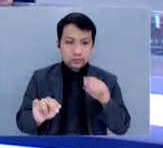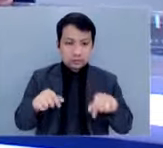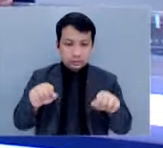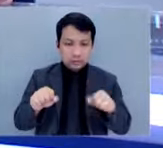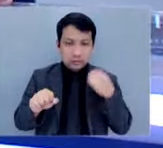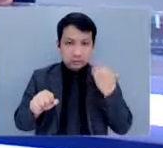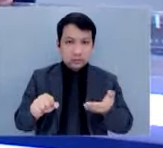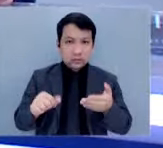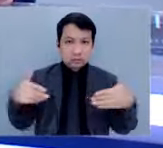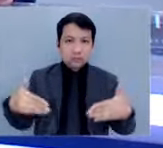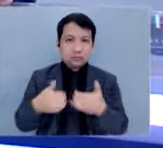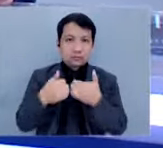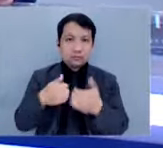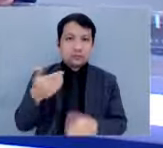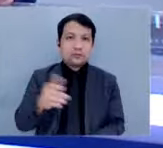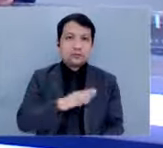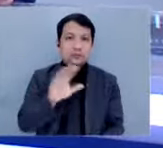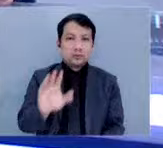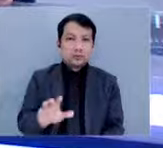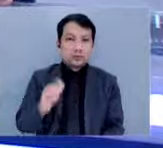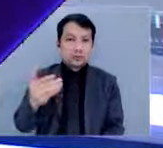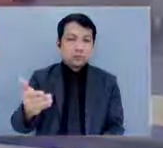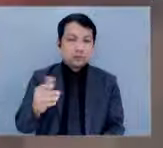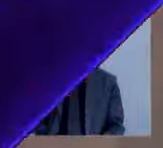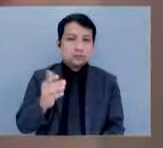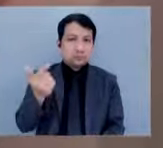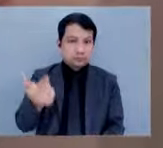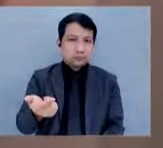Yan ay iba pang aksidente sa kalsada sa report na ito.